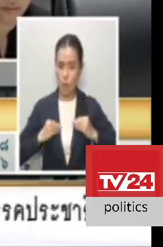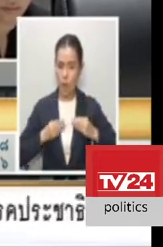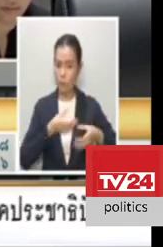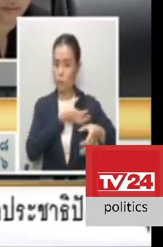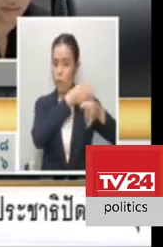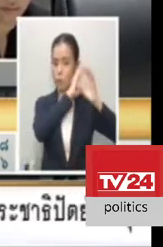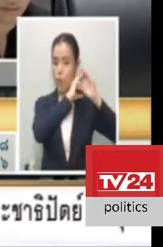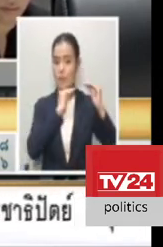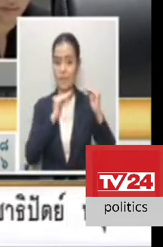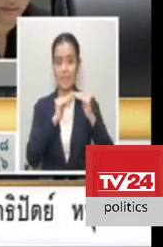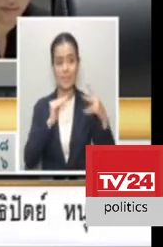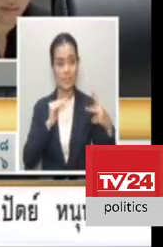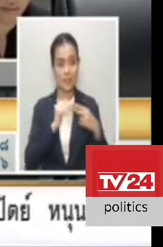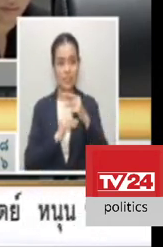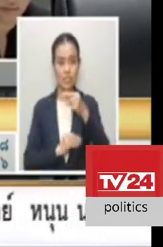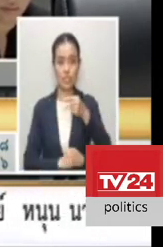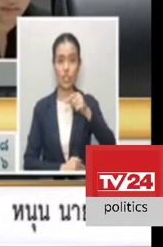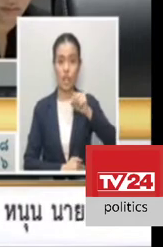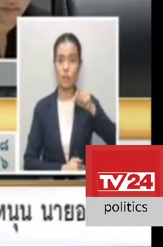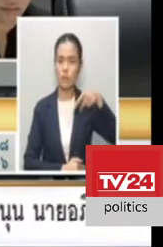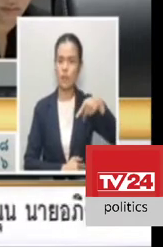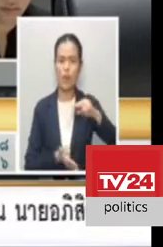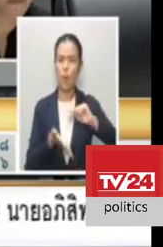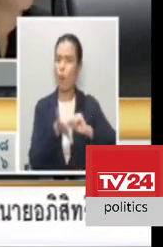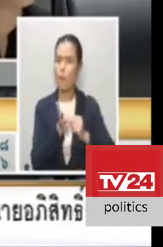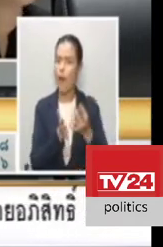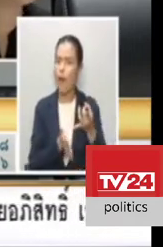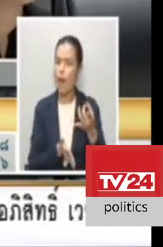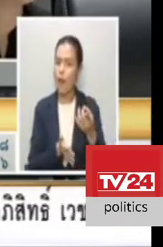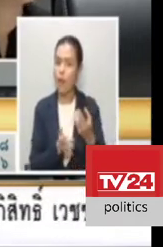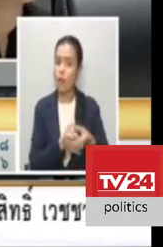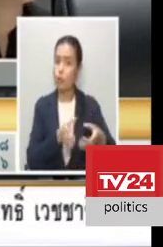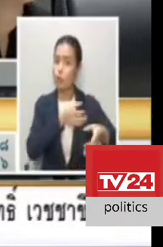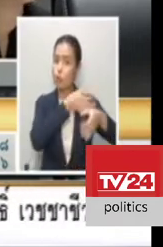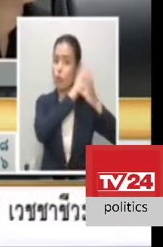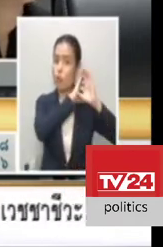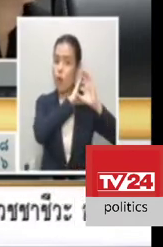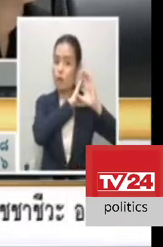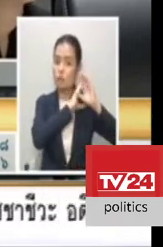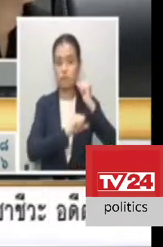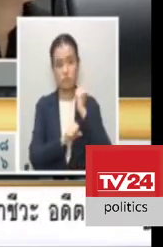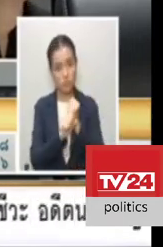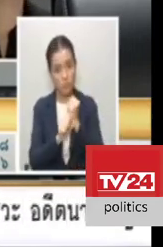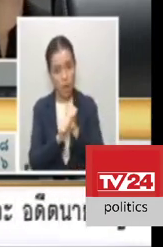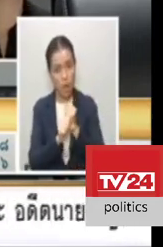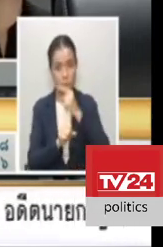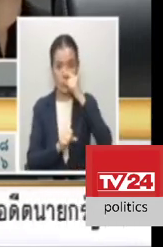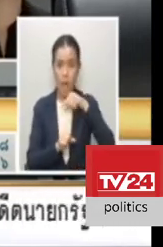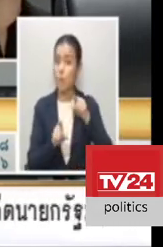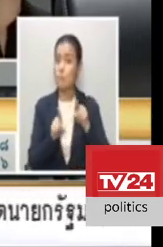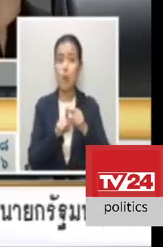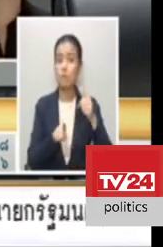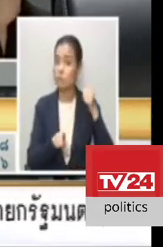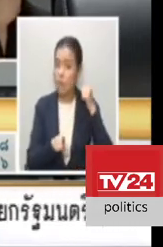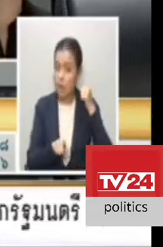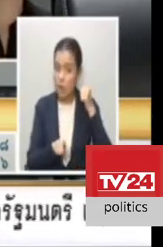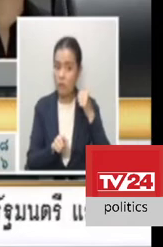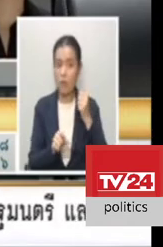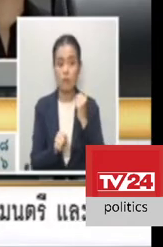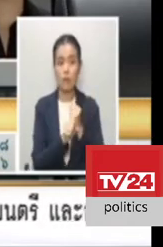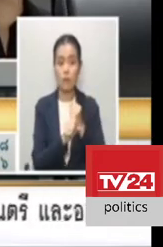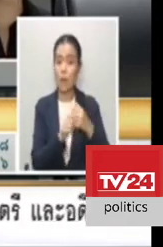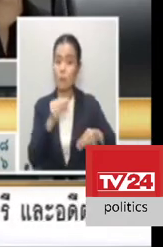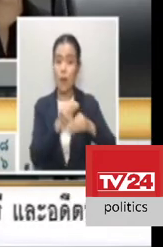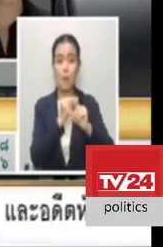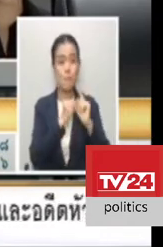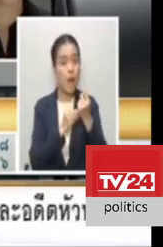ให้กับไทยนั้นแปลว่าอะไรครับเป็นการทบทวนโดยปฏิบัติไทยปฏิบัติเช่นเดิมไม่ต้องมีการปฏิบัติอะไรใหม่ๆเ